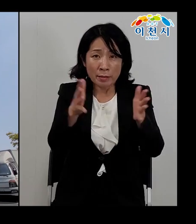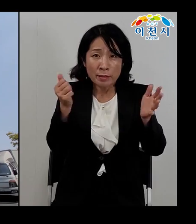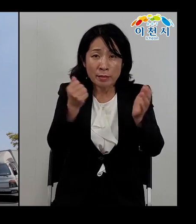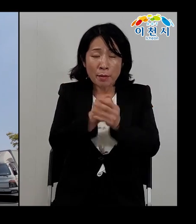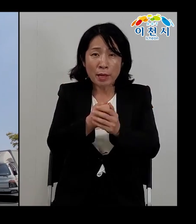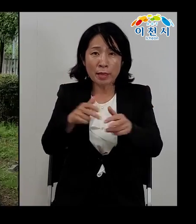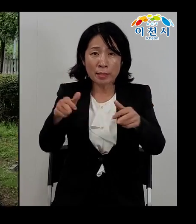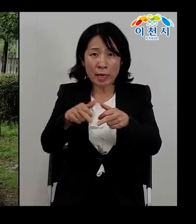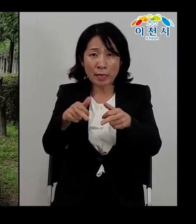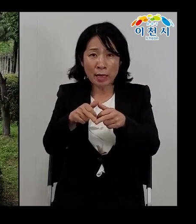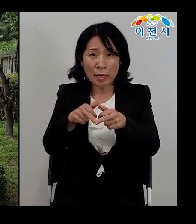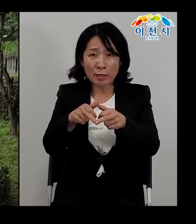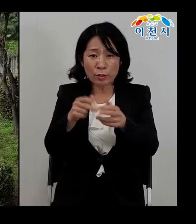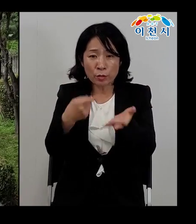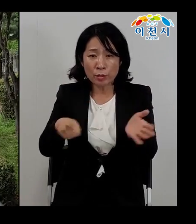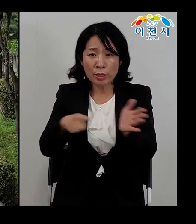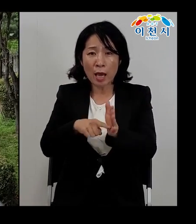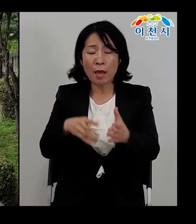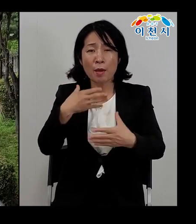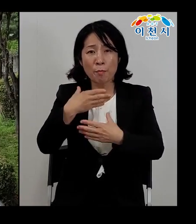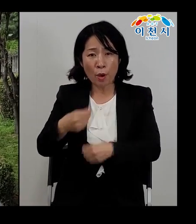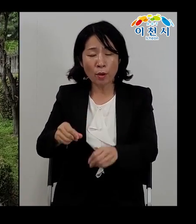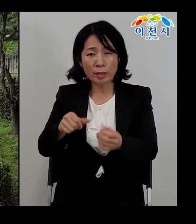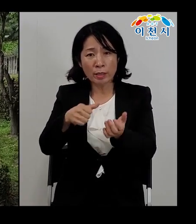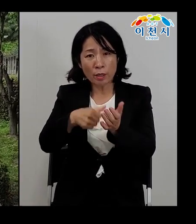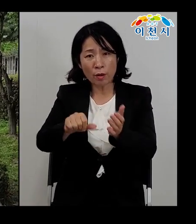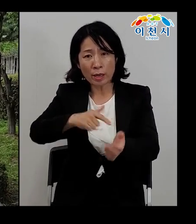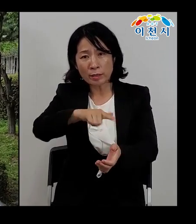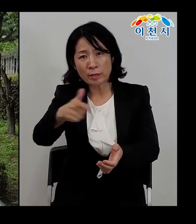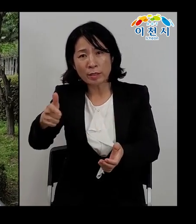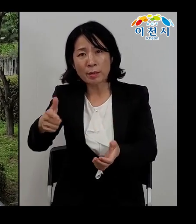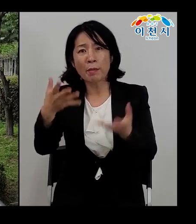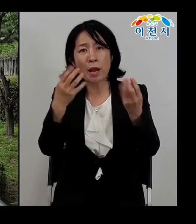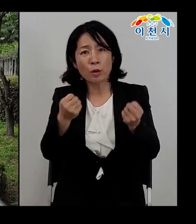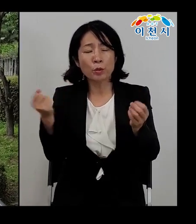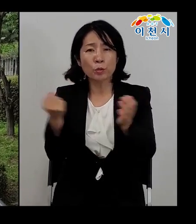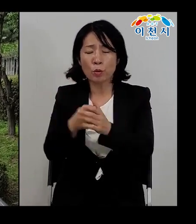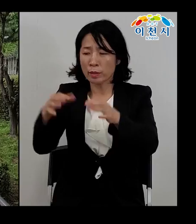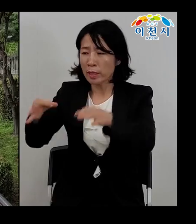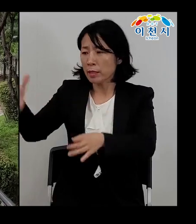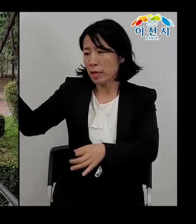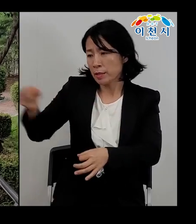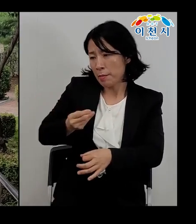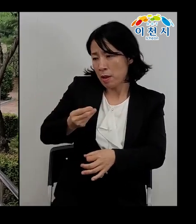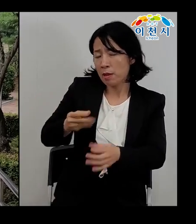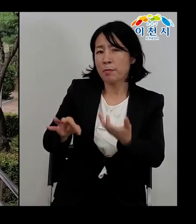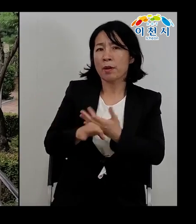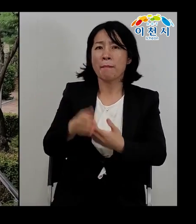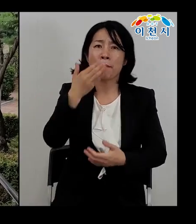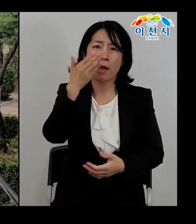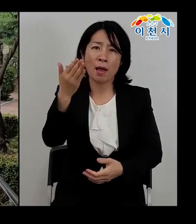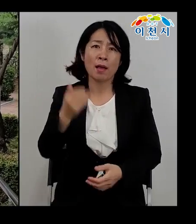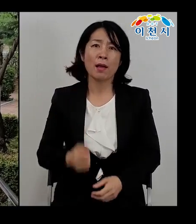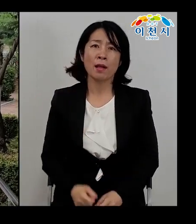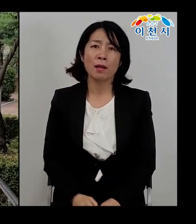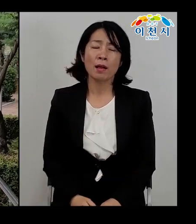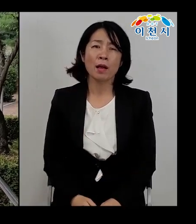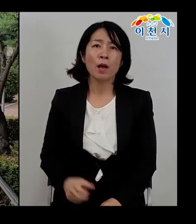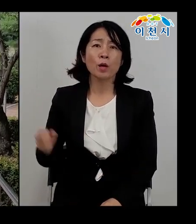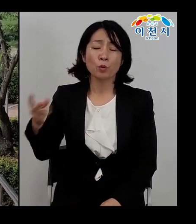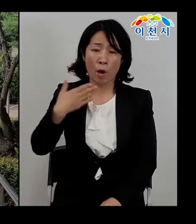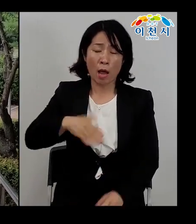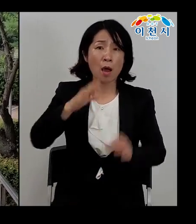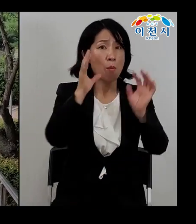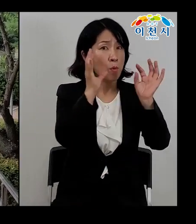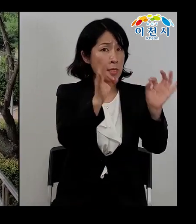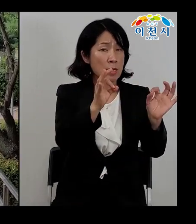아파트라 장애인 편의시설도 잘 갖춰져 있고요. 대출을 끼시면 충분히 가능하긴 해요. 아,